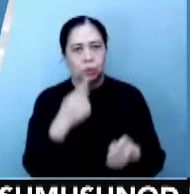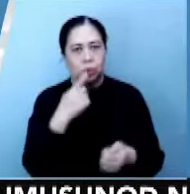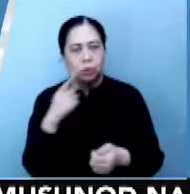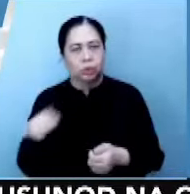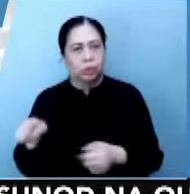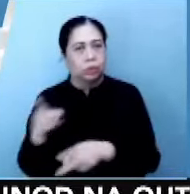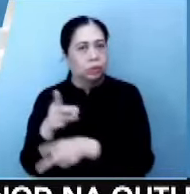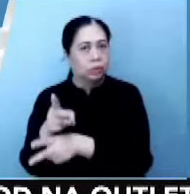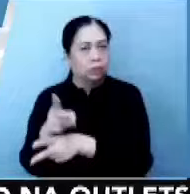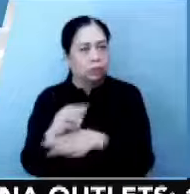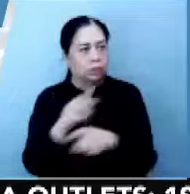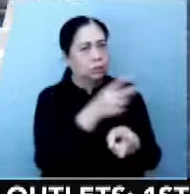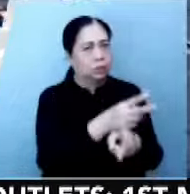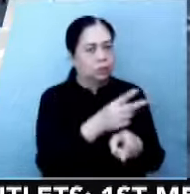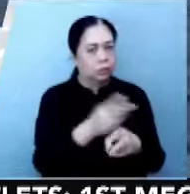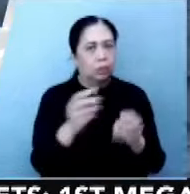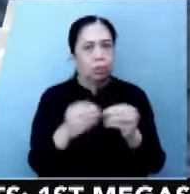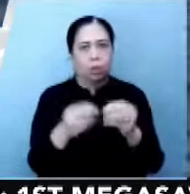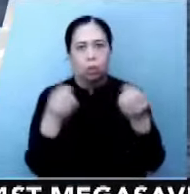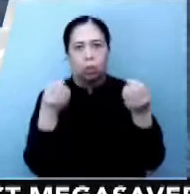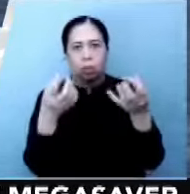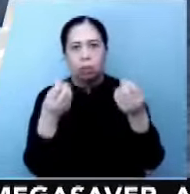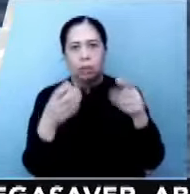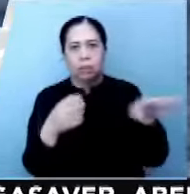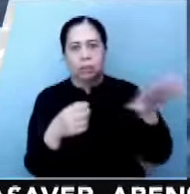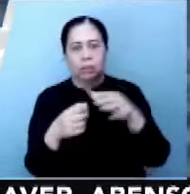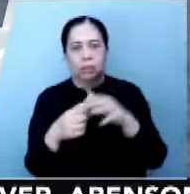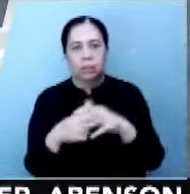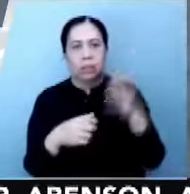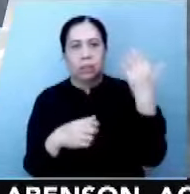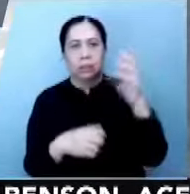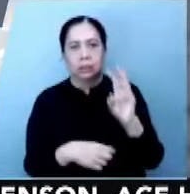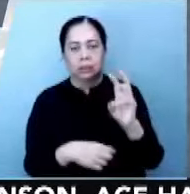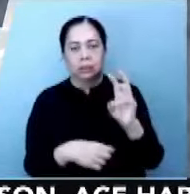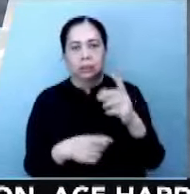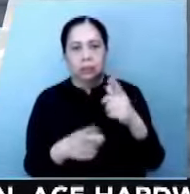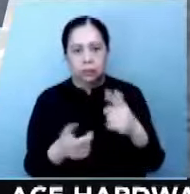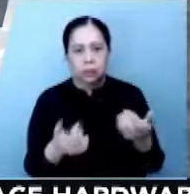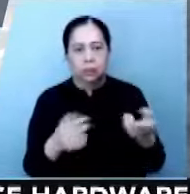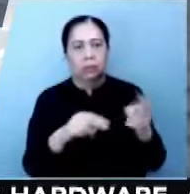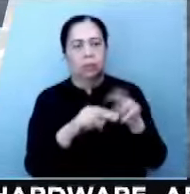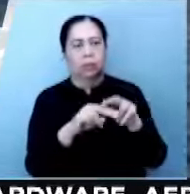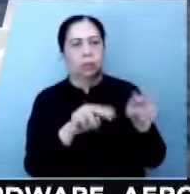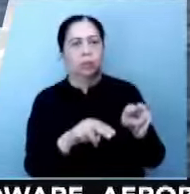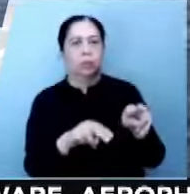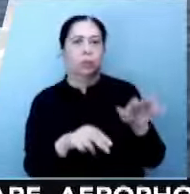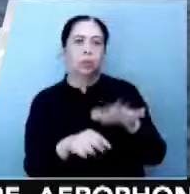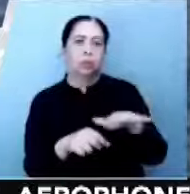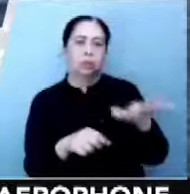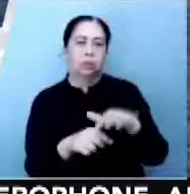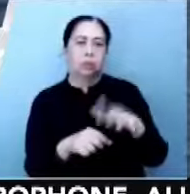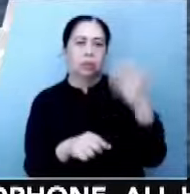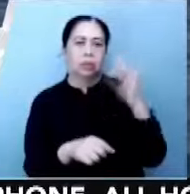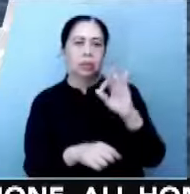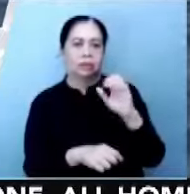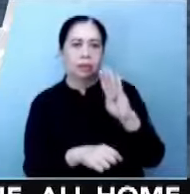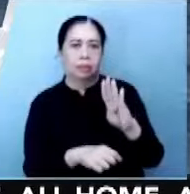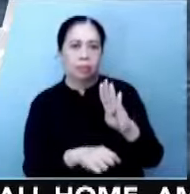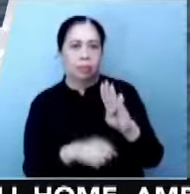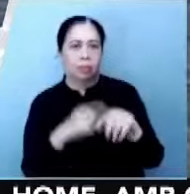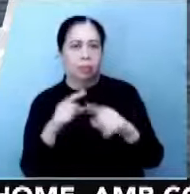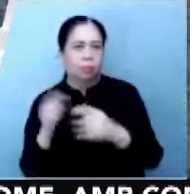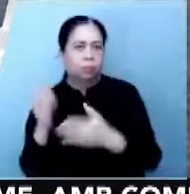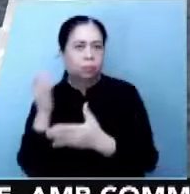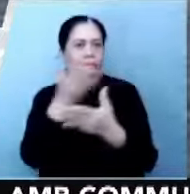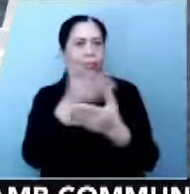ni Powell ay mas marami na sa 6 lang na Chinese fishing militia na namataan doon nitong Pebrero nang magpunta ang GMA